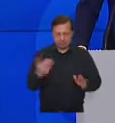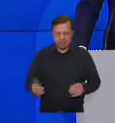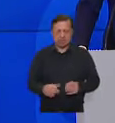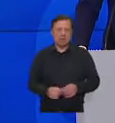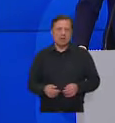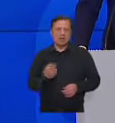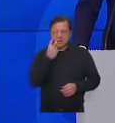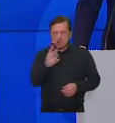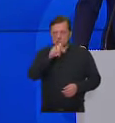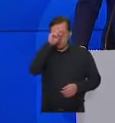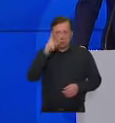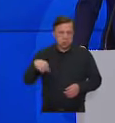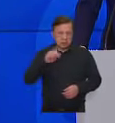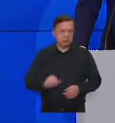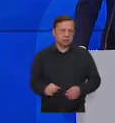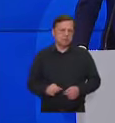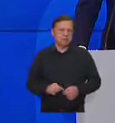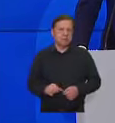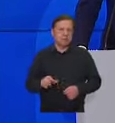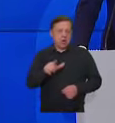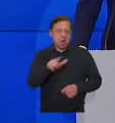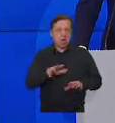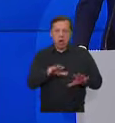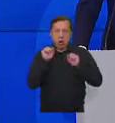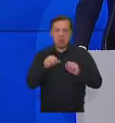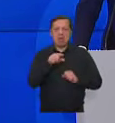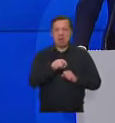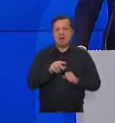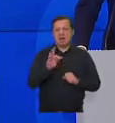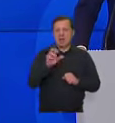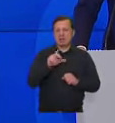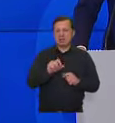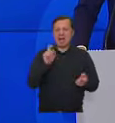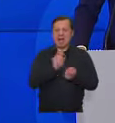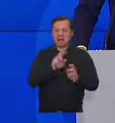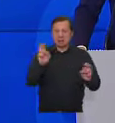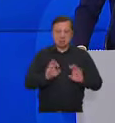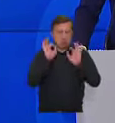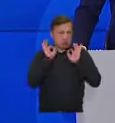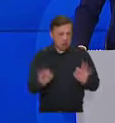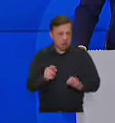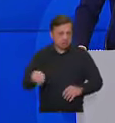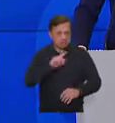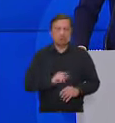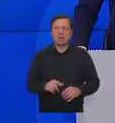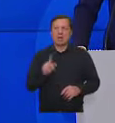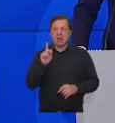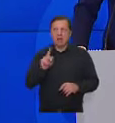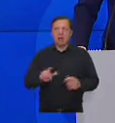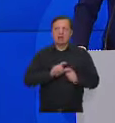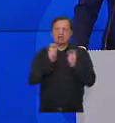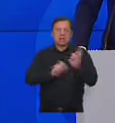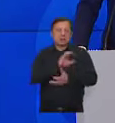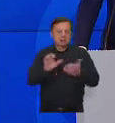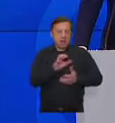widać to w społeczeństwie, że tarcza jest odbierana dobrze, aczkolwiek trzeba podkreślić, że cały świat wraz z nim Europa